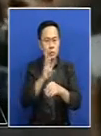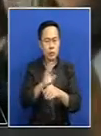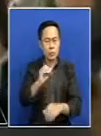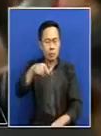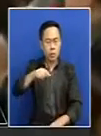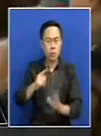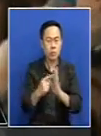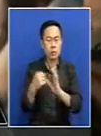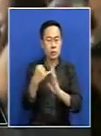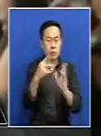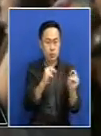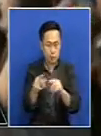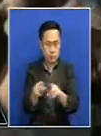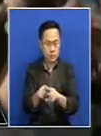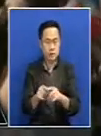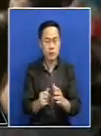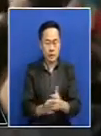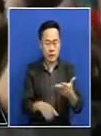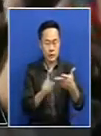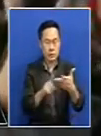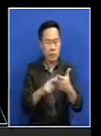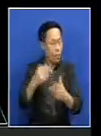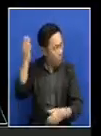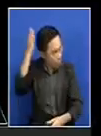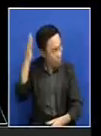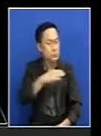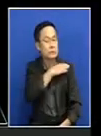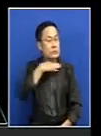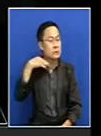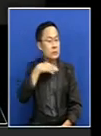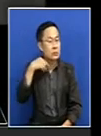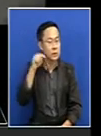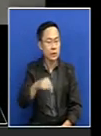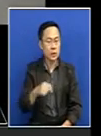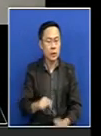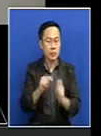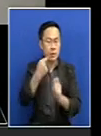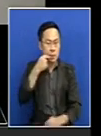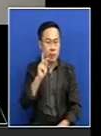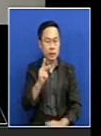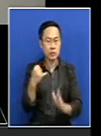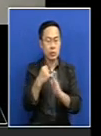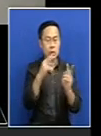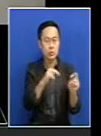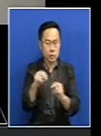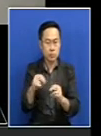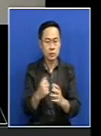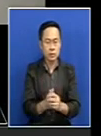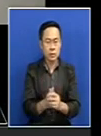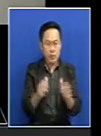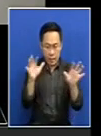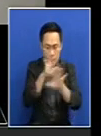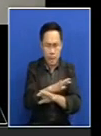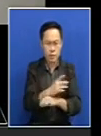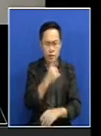อำเภอเมืองจังหวัดนนทบุรีและชิ้นส่วนหัวมนุษย์ลอยอยู่ในน้ำที่อำเภอปากเกร็ดจังหวัดนนทบุรีมีลักษณ